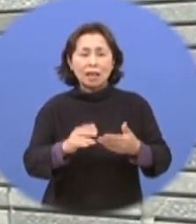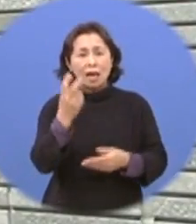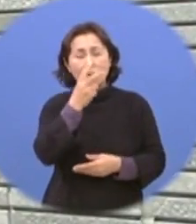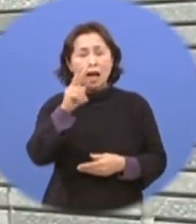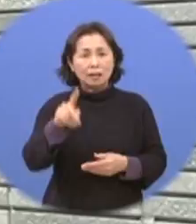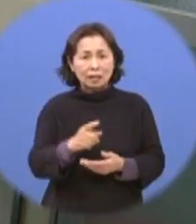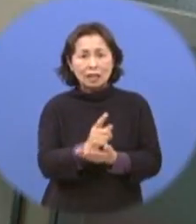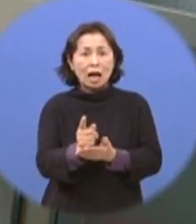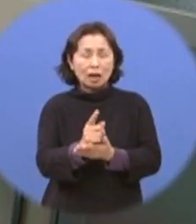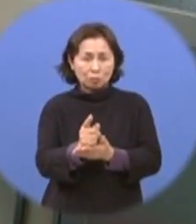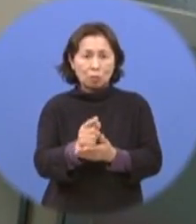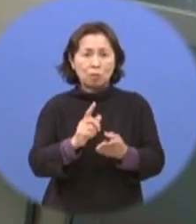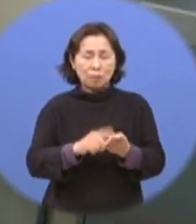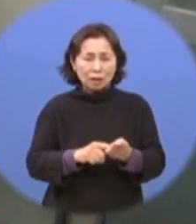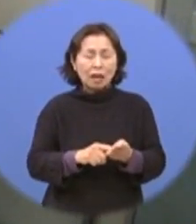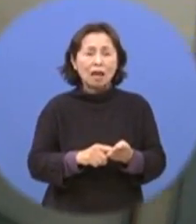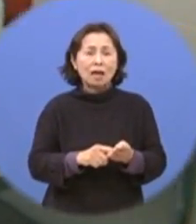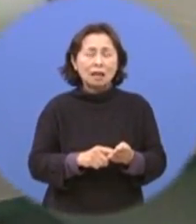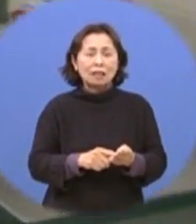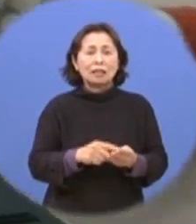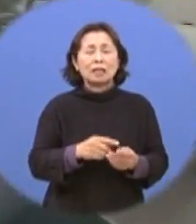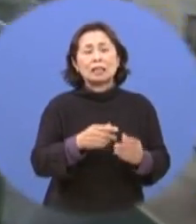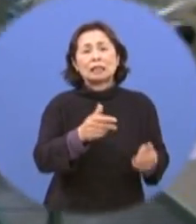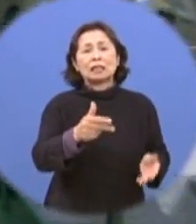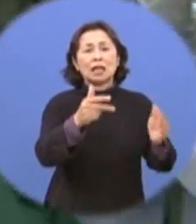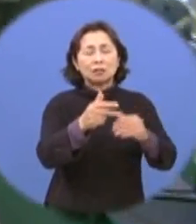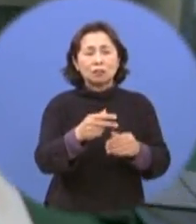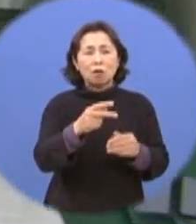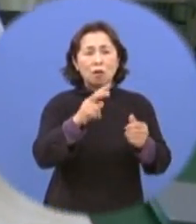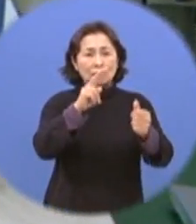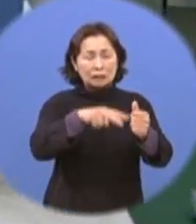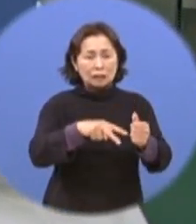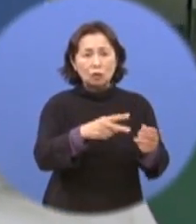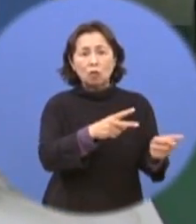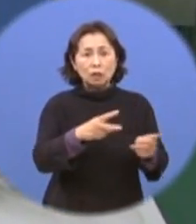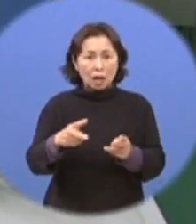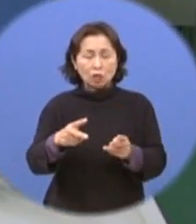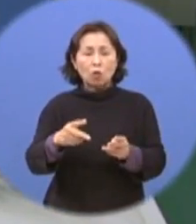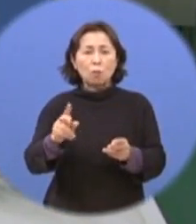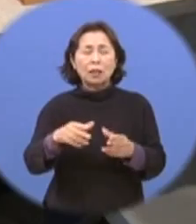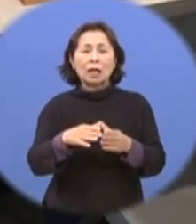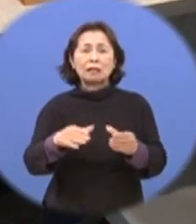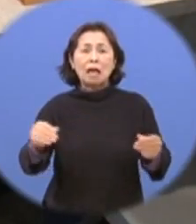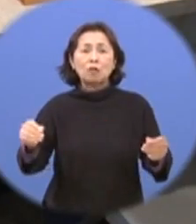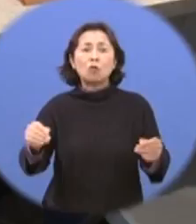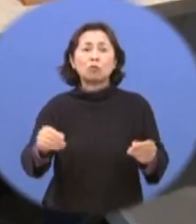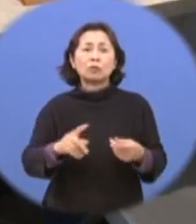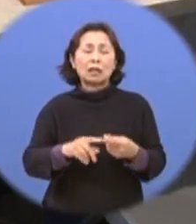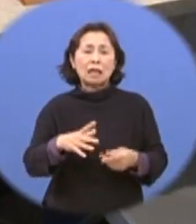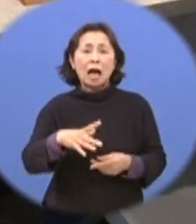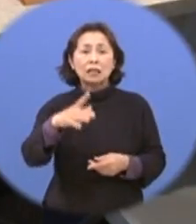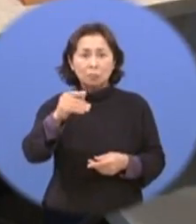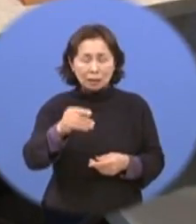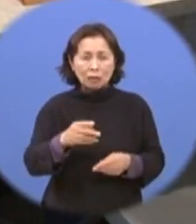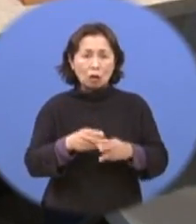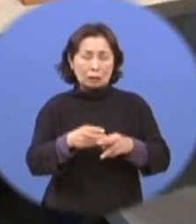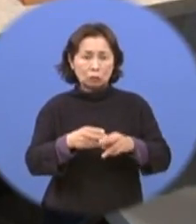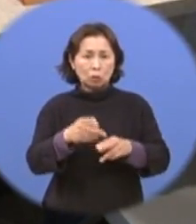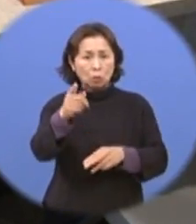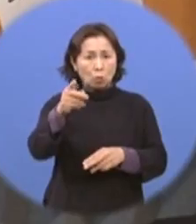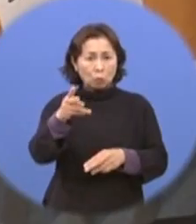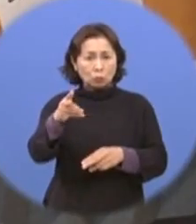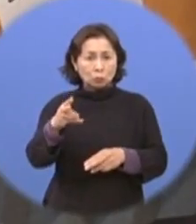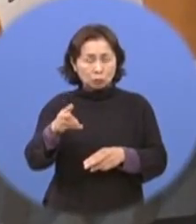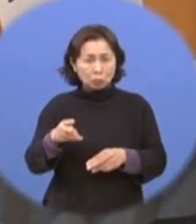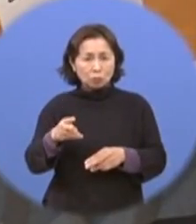施設の認証制度とねえ全国的に初めてのジビエの肉質等級制度というような